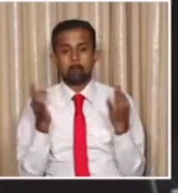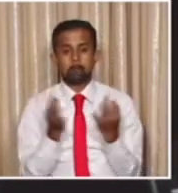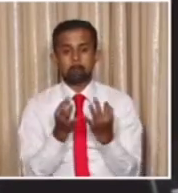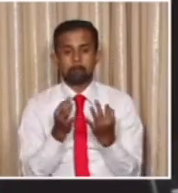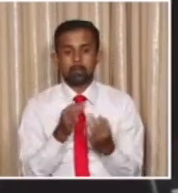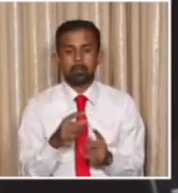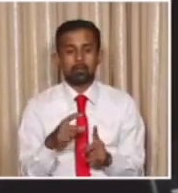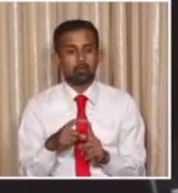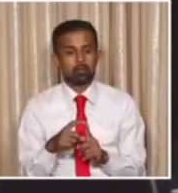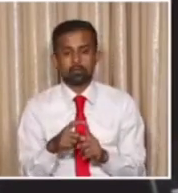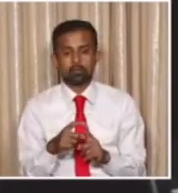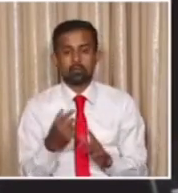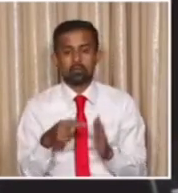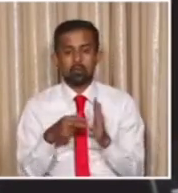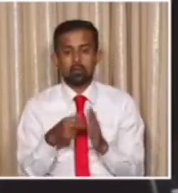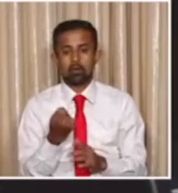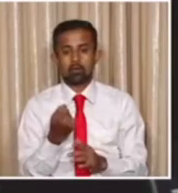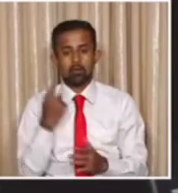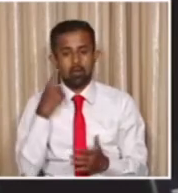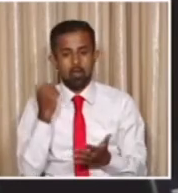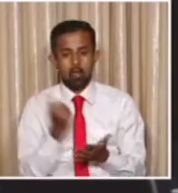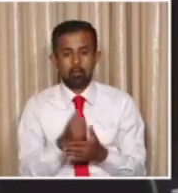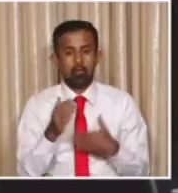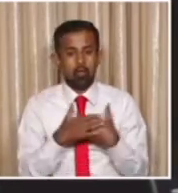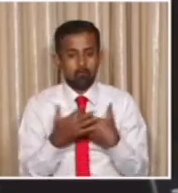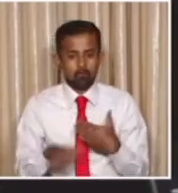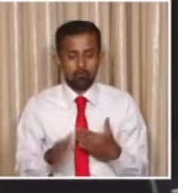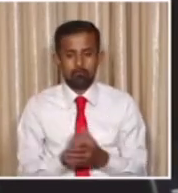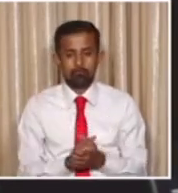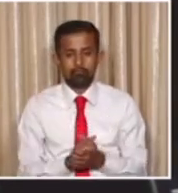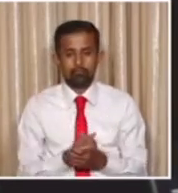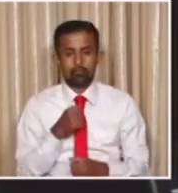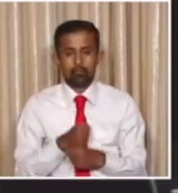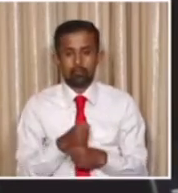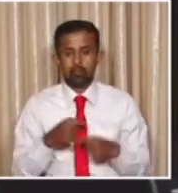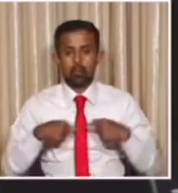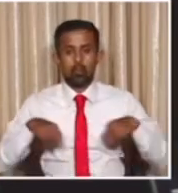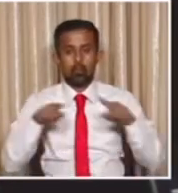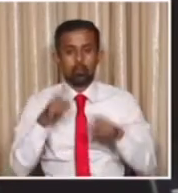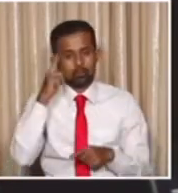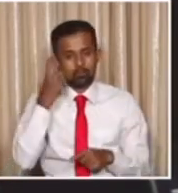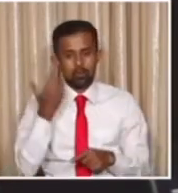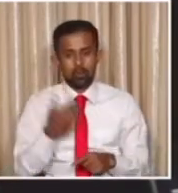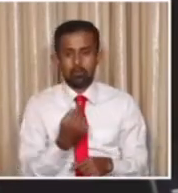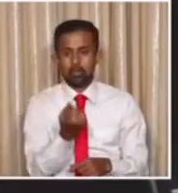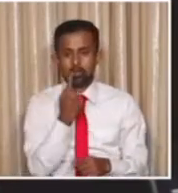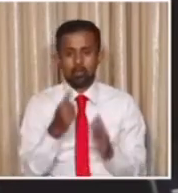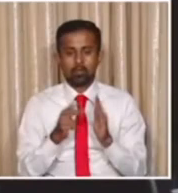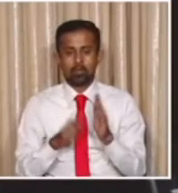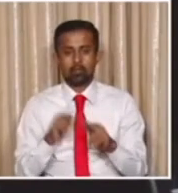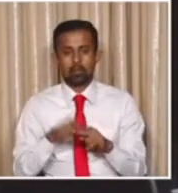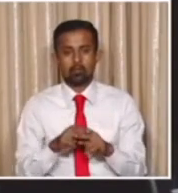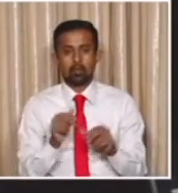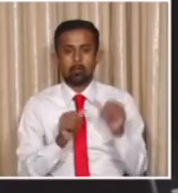ඉතා දරුණු ආර්ථික අහේනියකට ගොදුරු වෙලා තියෙනවා ආණ්ඩුව මේ කිසිවක් කල්පනා නොකර අපිට කියනවා ජාත්‍යන්තර මුල්‍ය අරමුදලේ